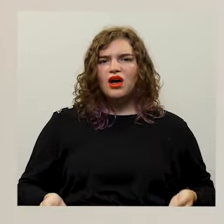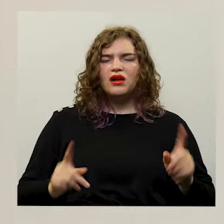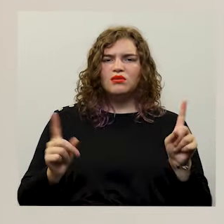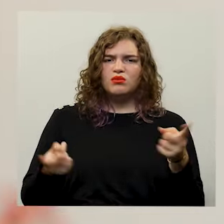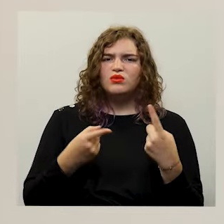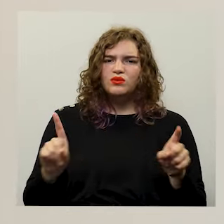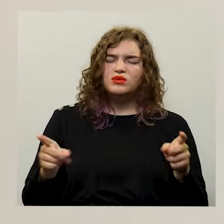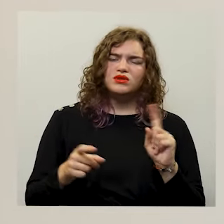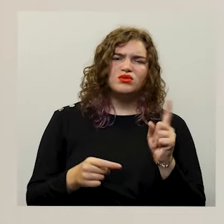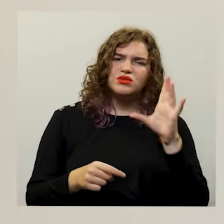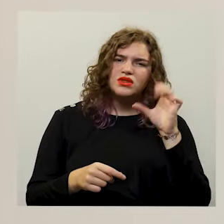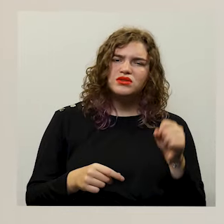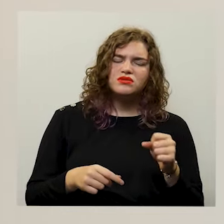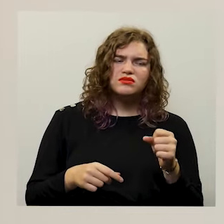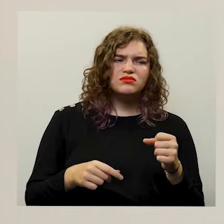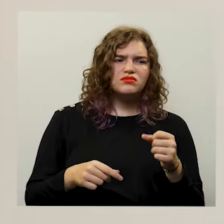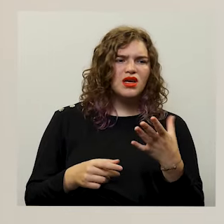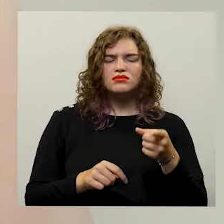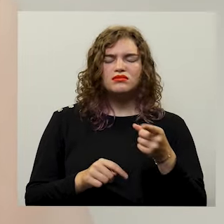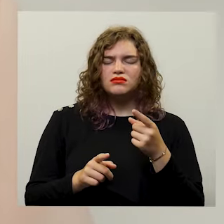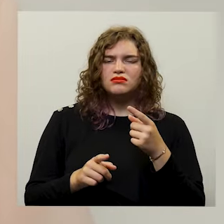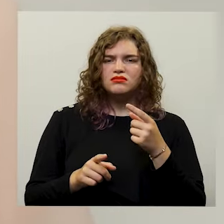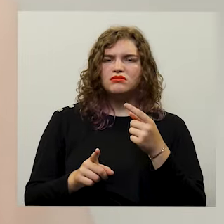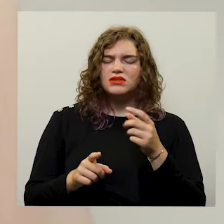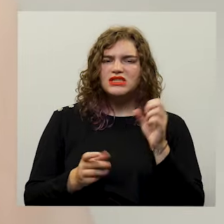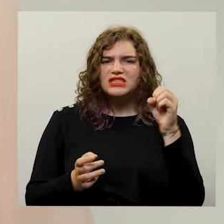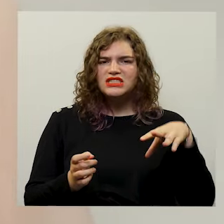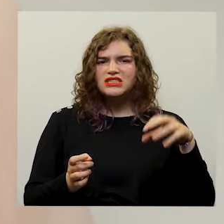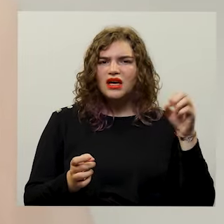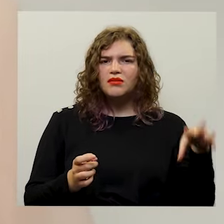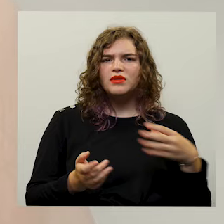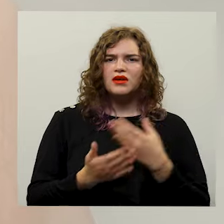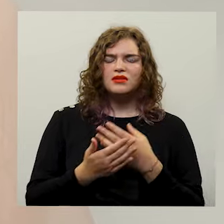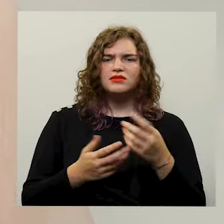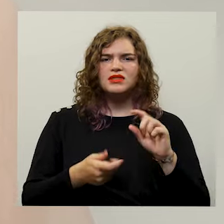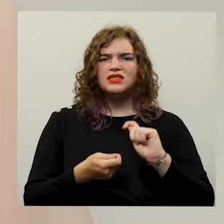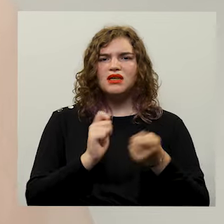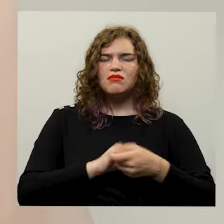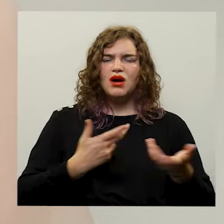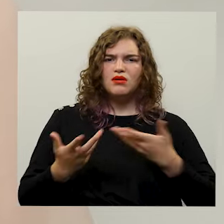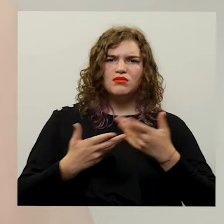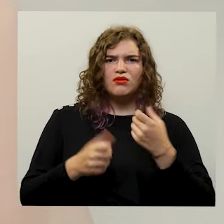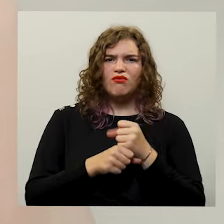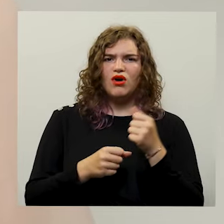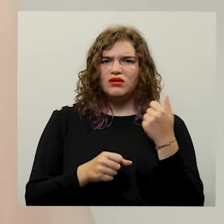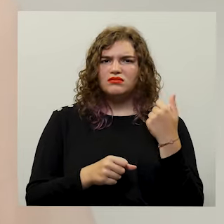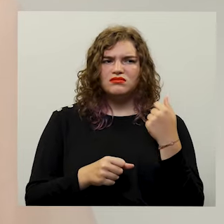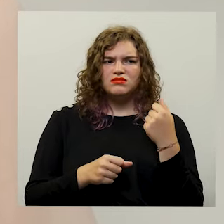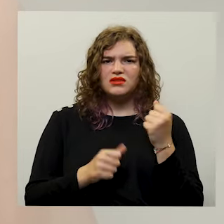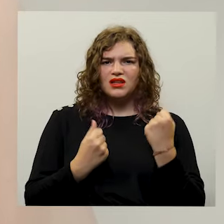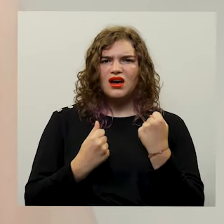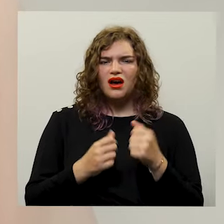Muzică, care ar fi câteva schimbarea comportamentului radical.